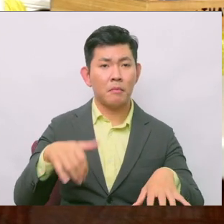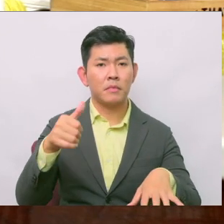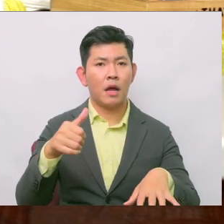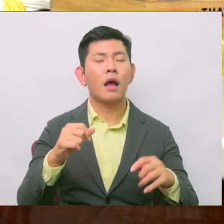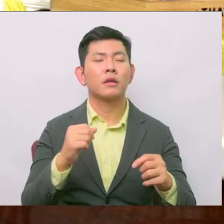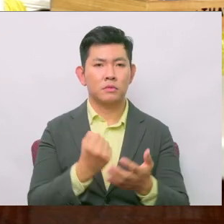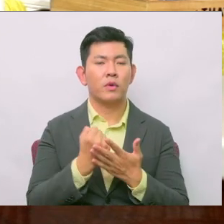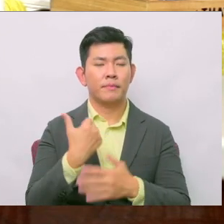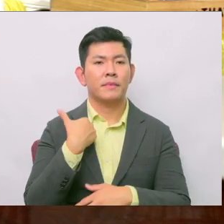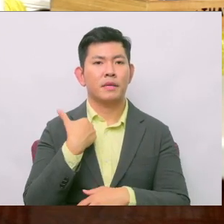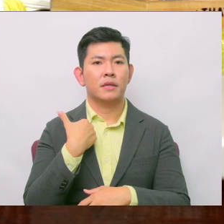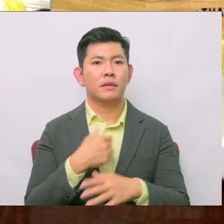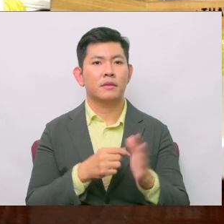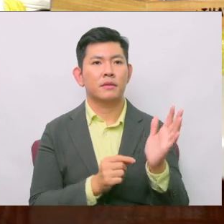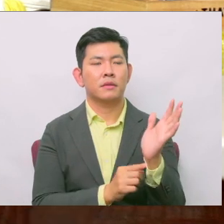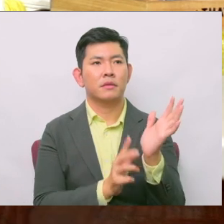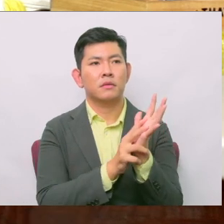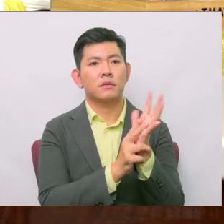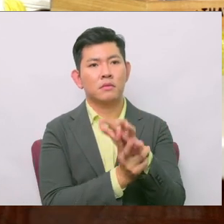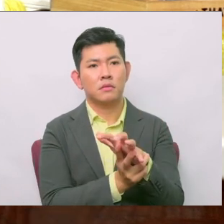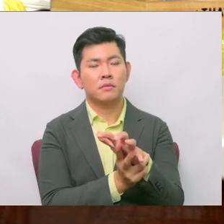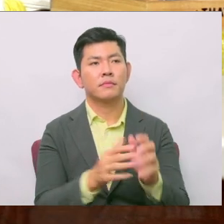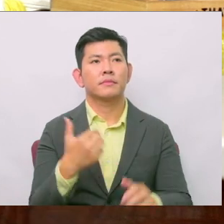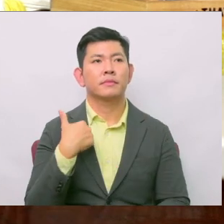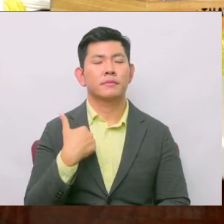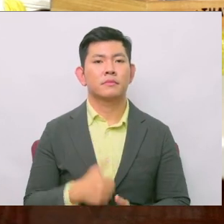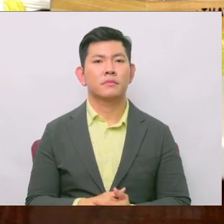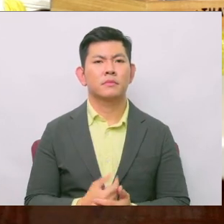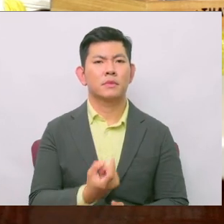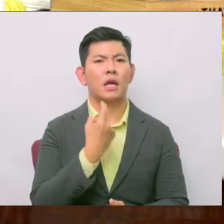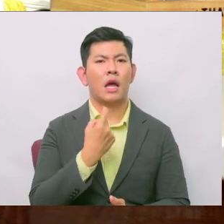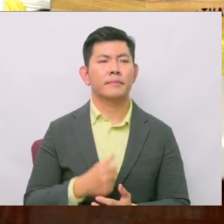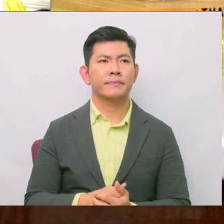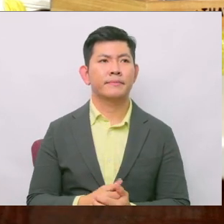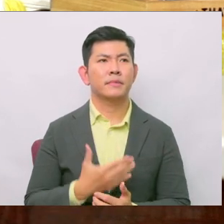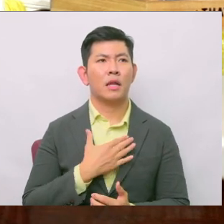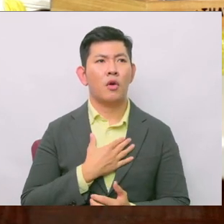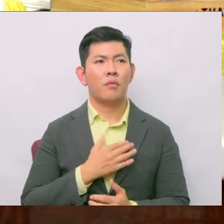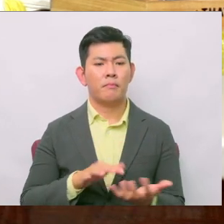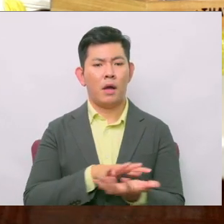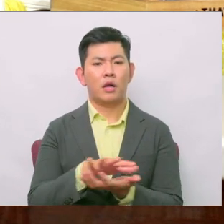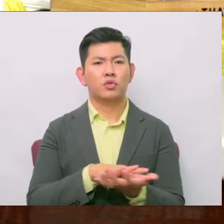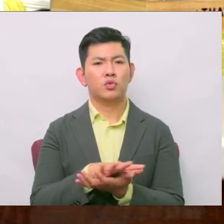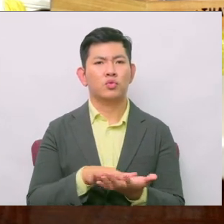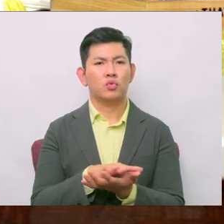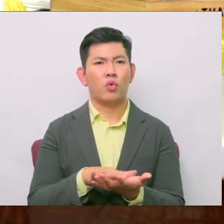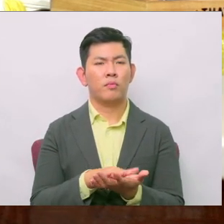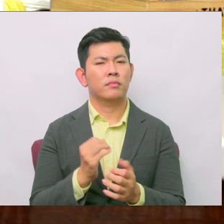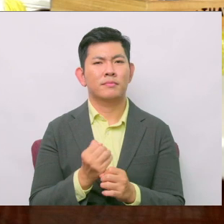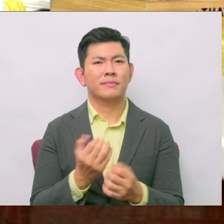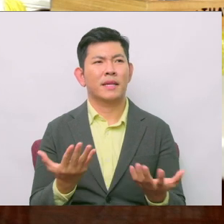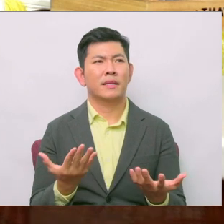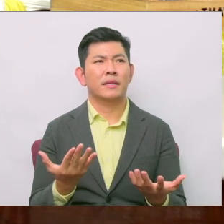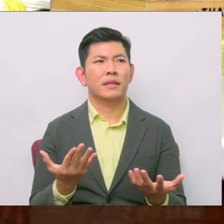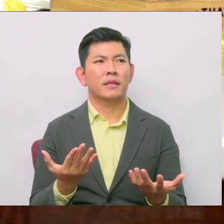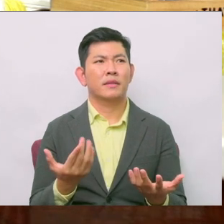ะ ผู้ชมคะมีคนถามมาด้วยค่ะว่าเราจะใช้อัตราส่วนผสมเท่าไหร่การทำลูกประคบ เมื่อกี้เราไม่